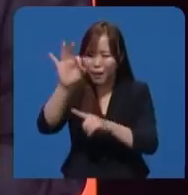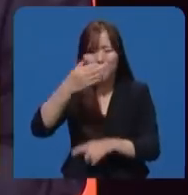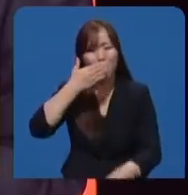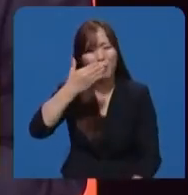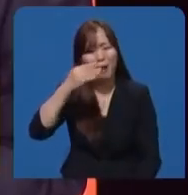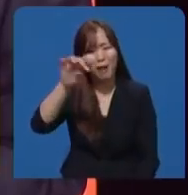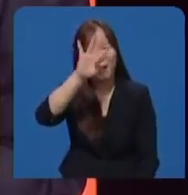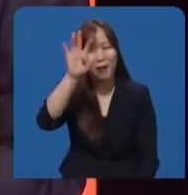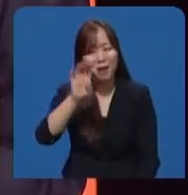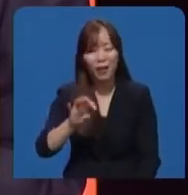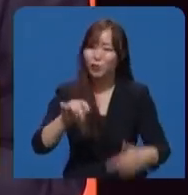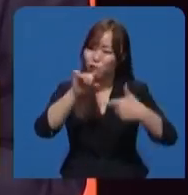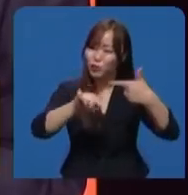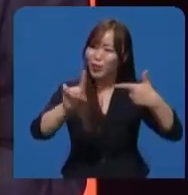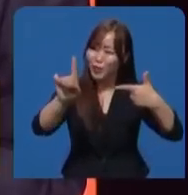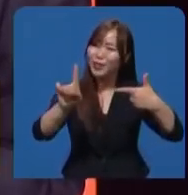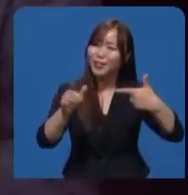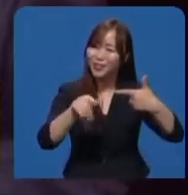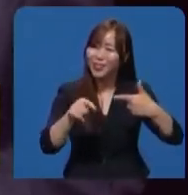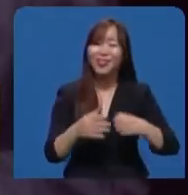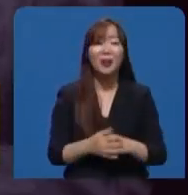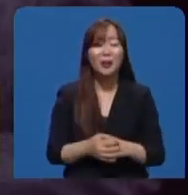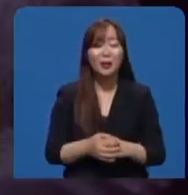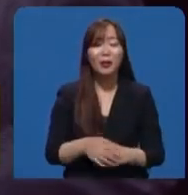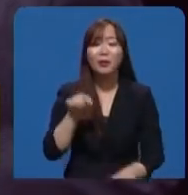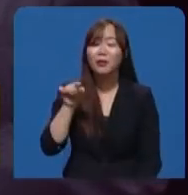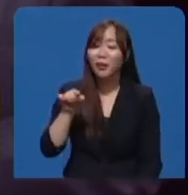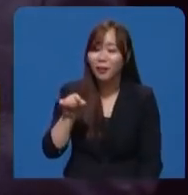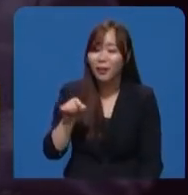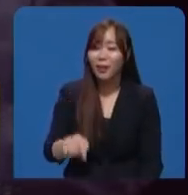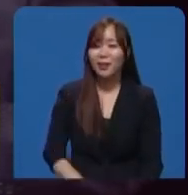과연 가능할지. 한 6분의 1 정도. 되면 좋겠는데. 아니, 그게. 네.